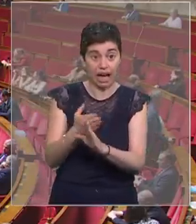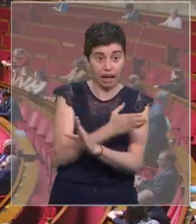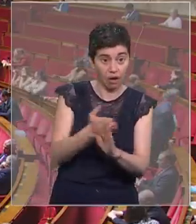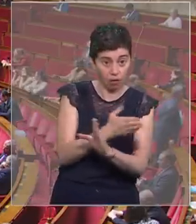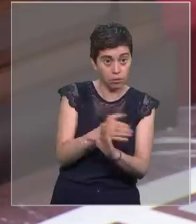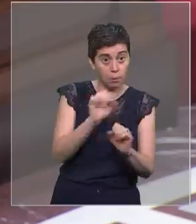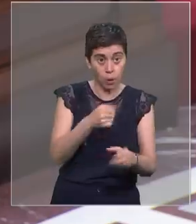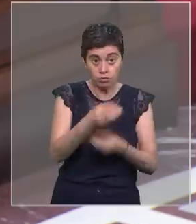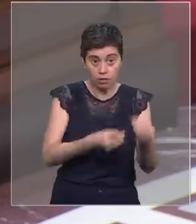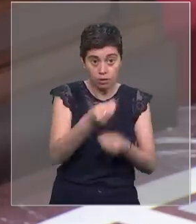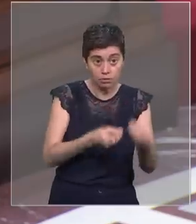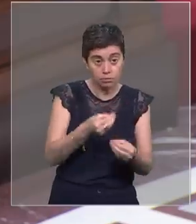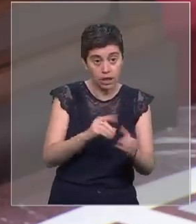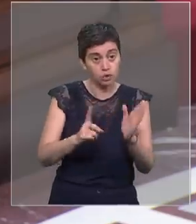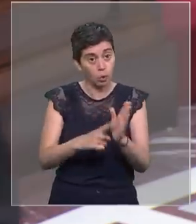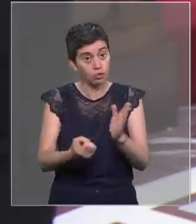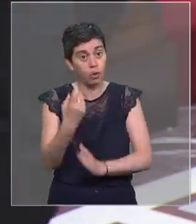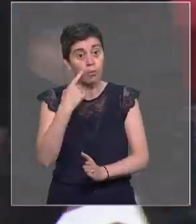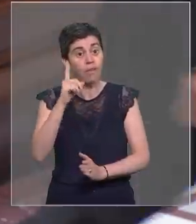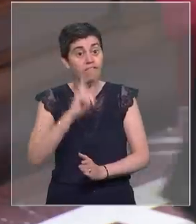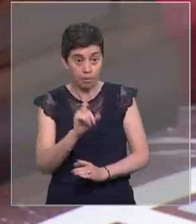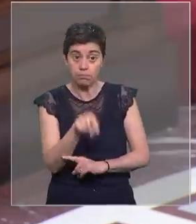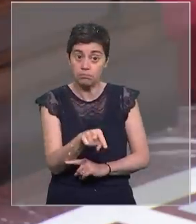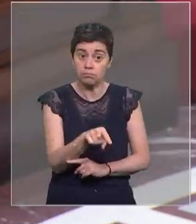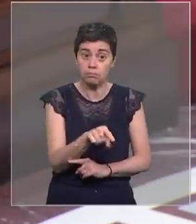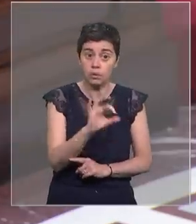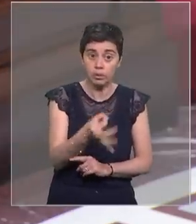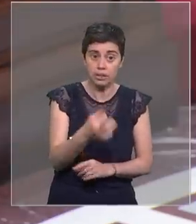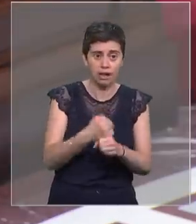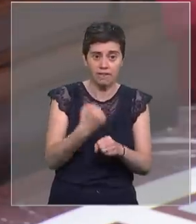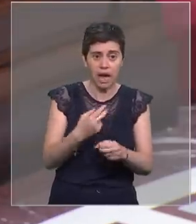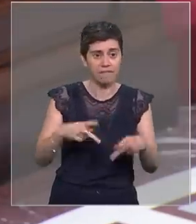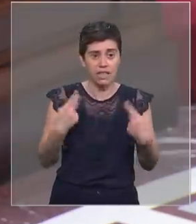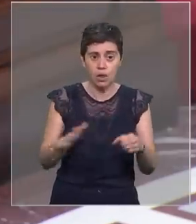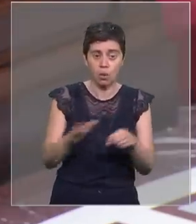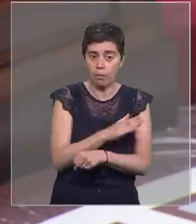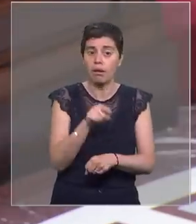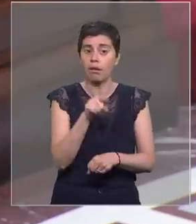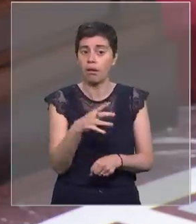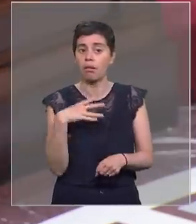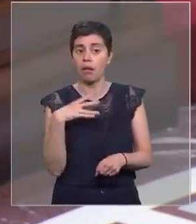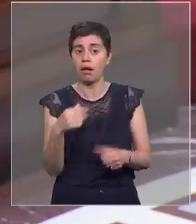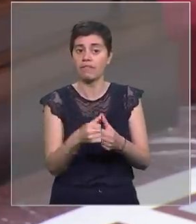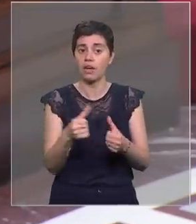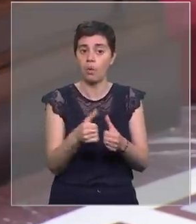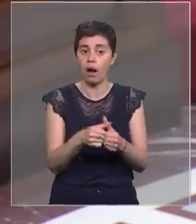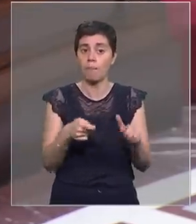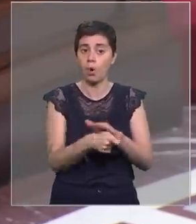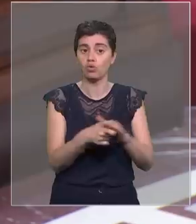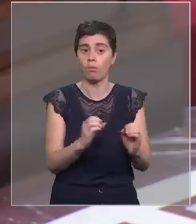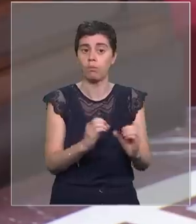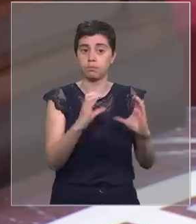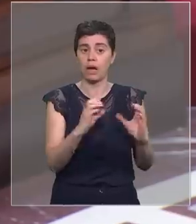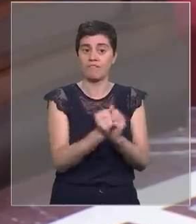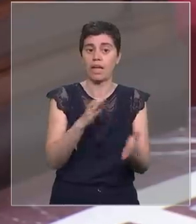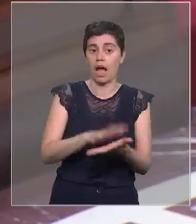va donner des droits nouveaux aux femmes, notamment celles qui travaillent toute leur vie et qui vont pouvoir bénéficier d'une majoration de leur pension dès lors qu'elles auront